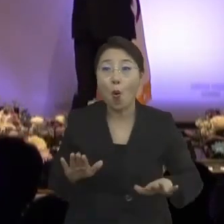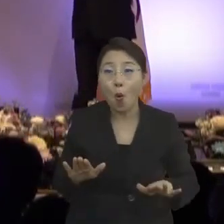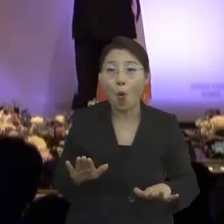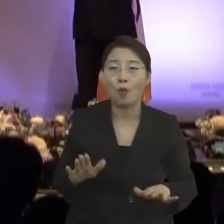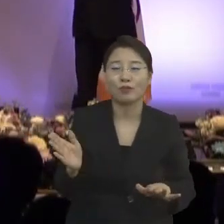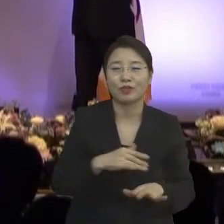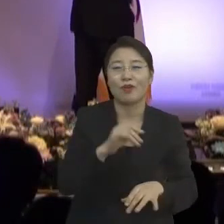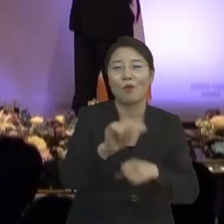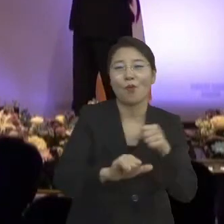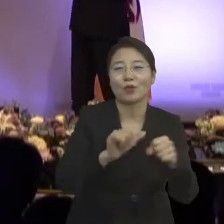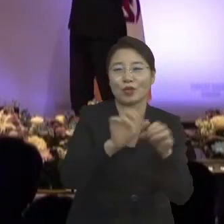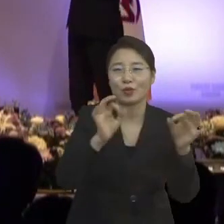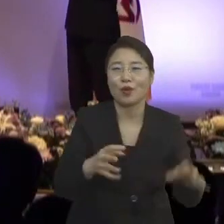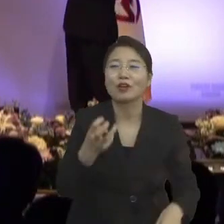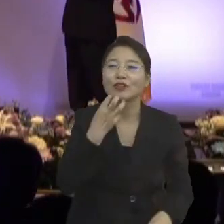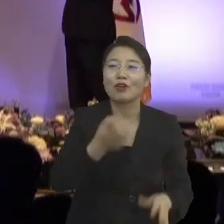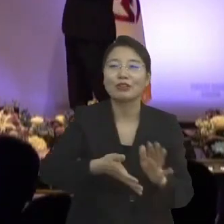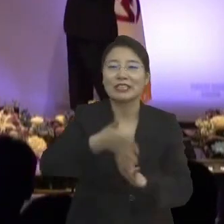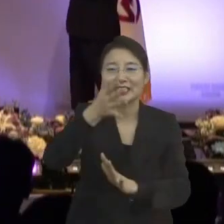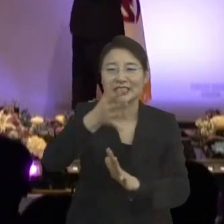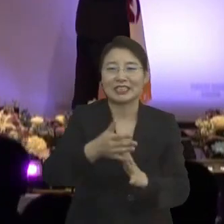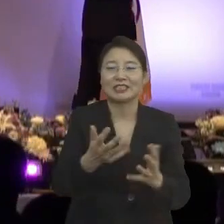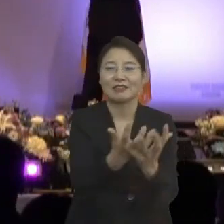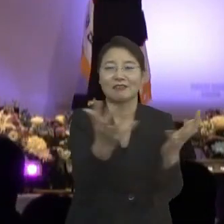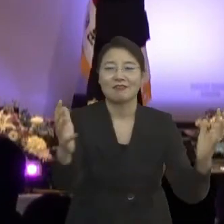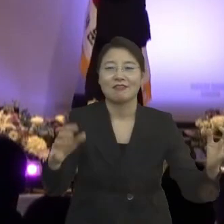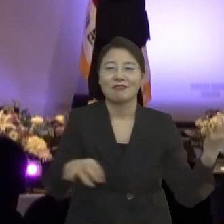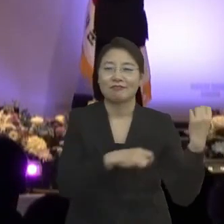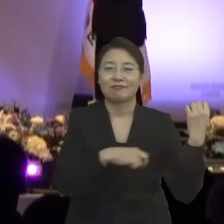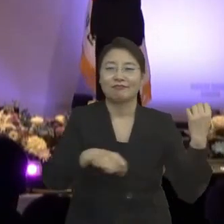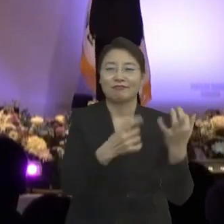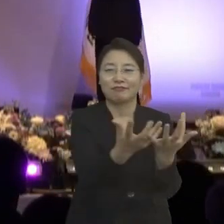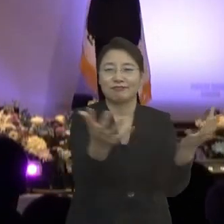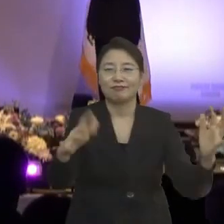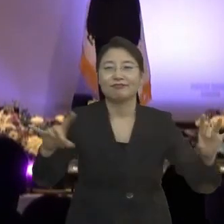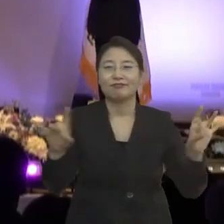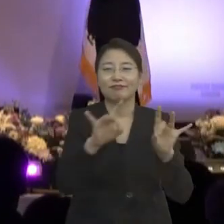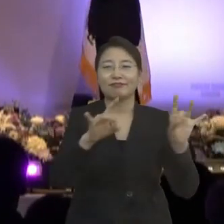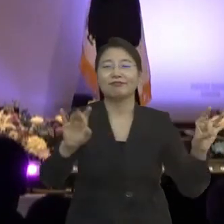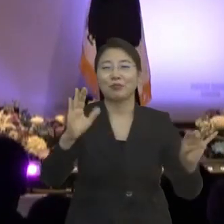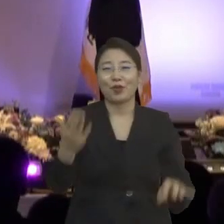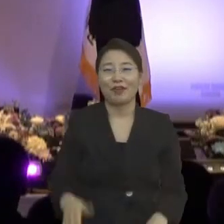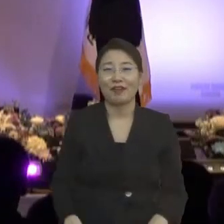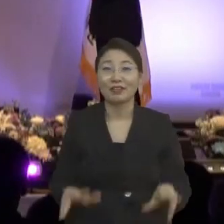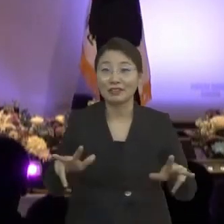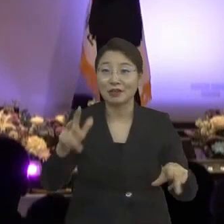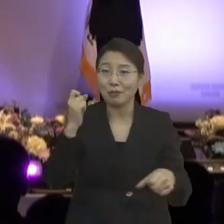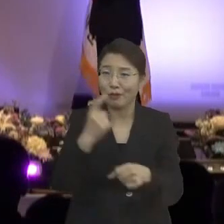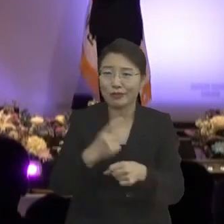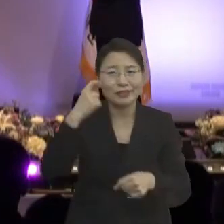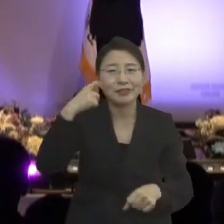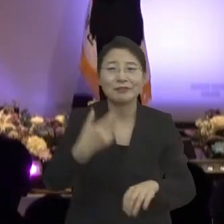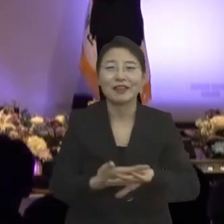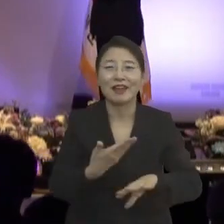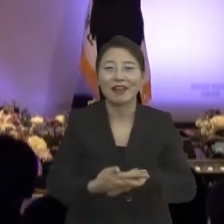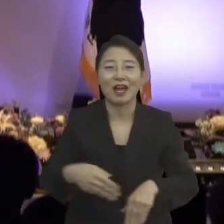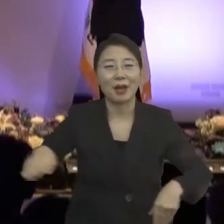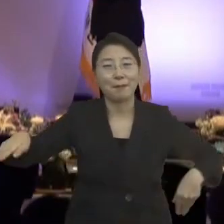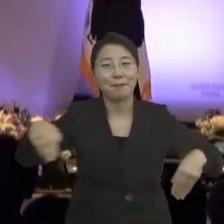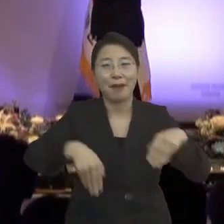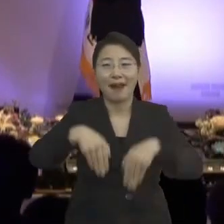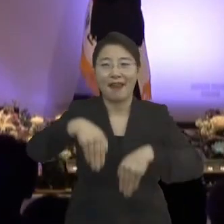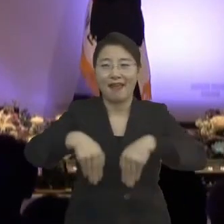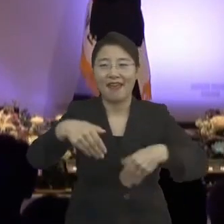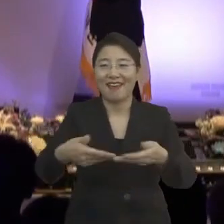5년 동안 서울시향을 지휘하기 시작합니다. 예를 들면 뭐 벌써 달라졌다는 얘기가 나오는데 발레단을 창단